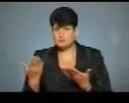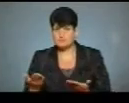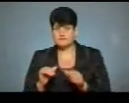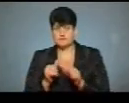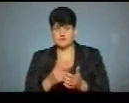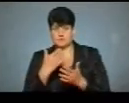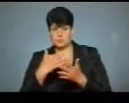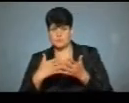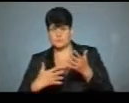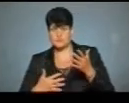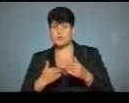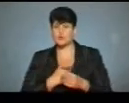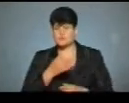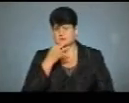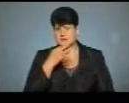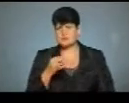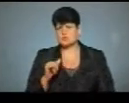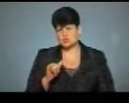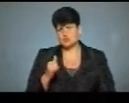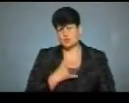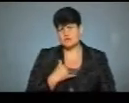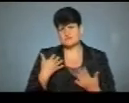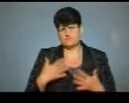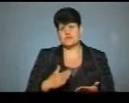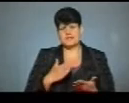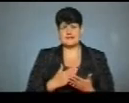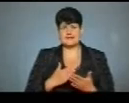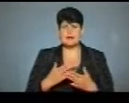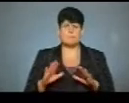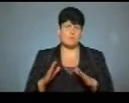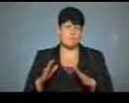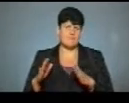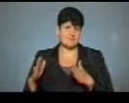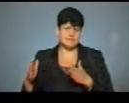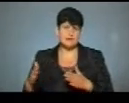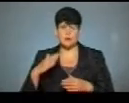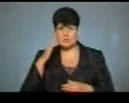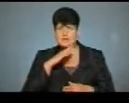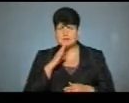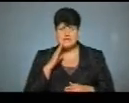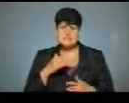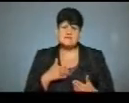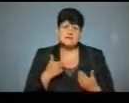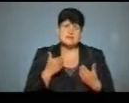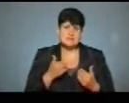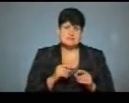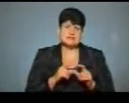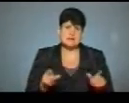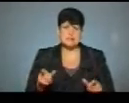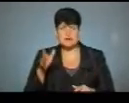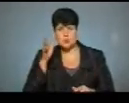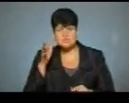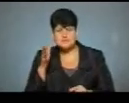форми. І хочу сказати, що вже є у нас такі от моменти, що батьки десь звертаються до закладів